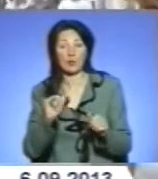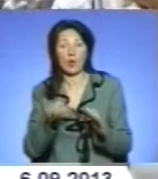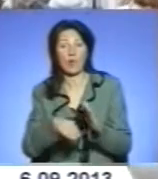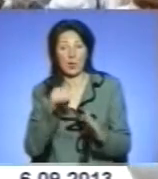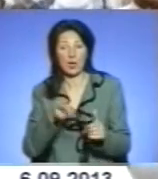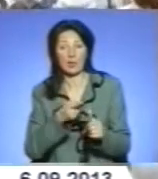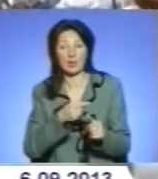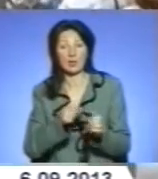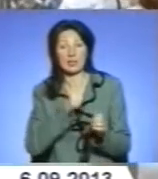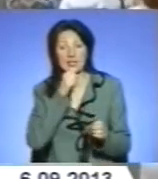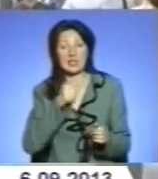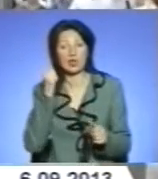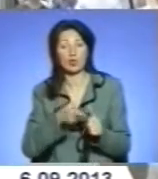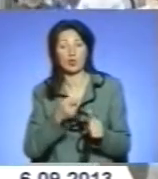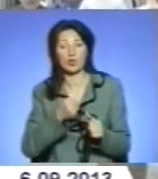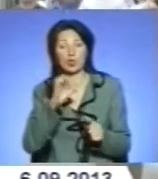звуть Софія.